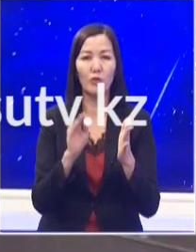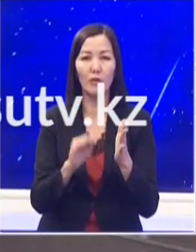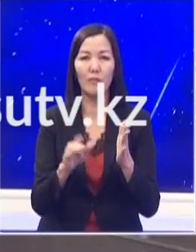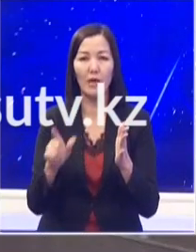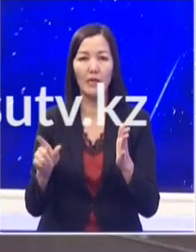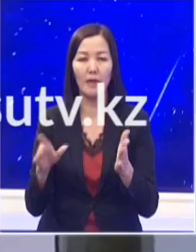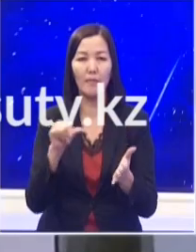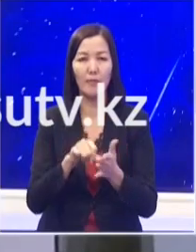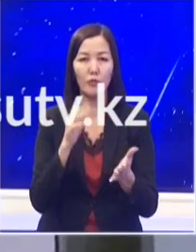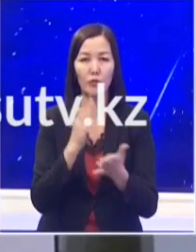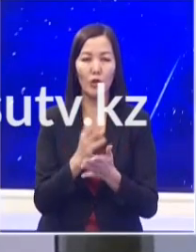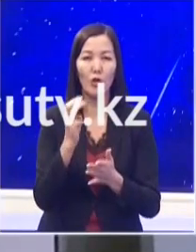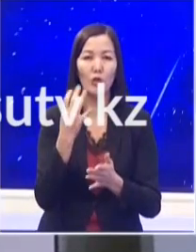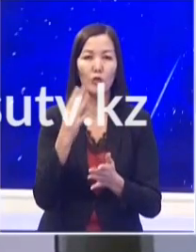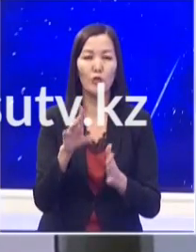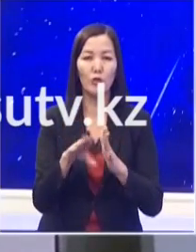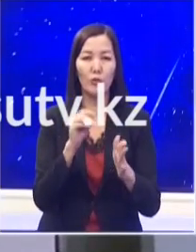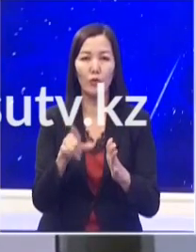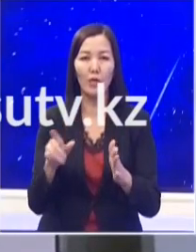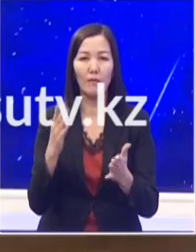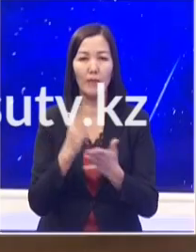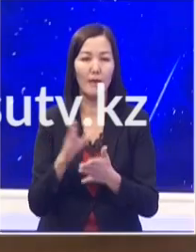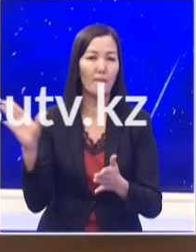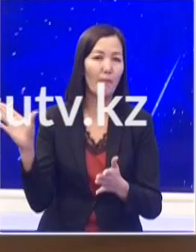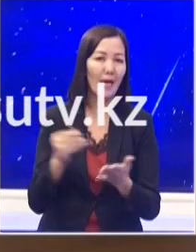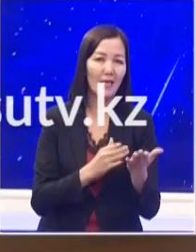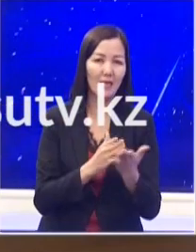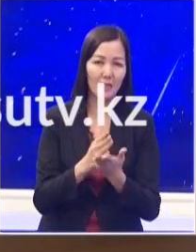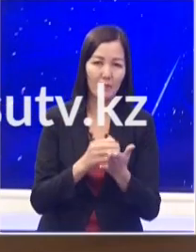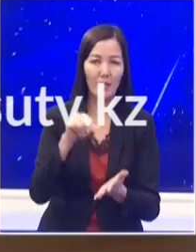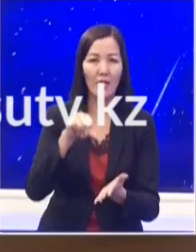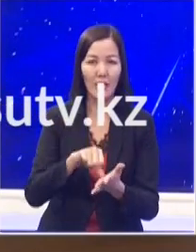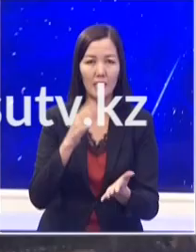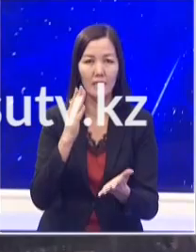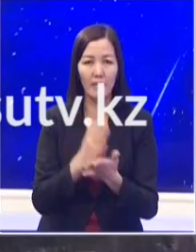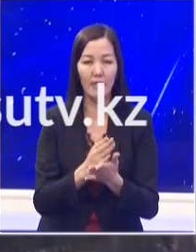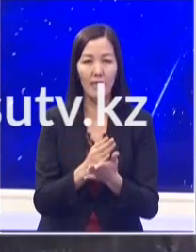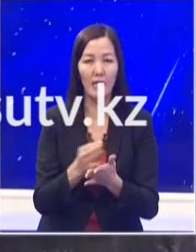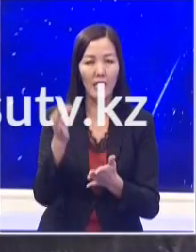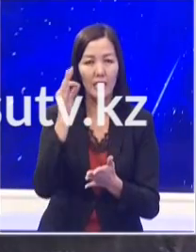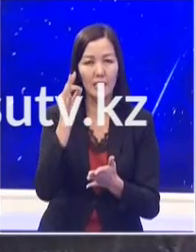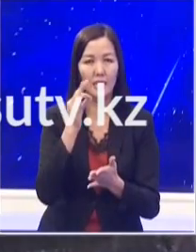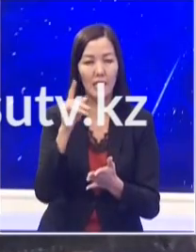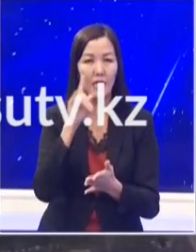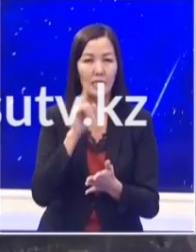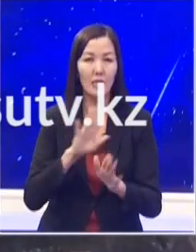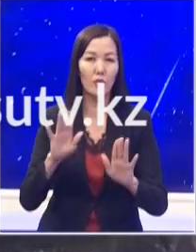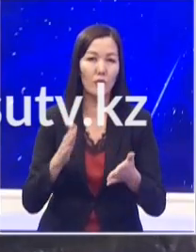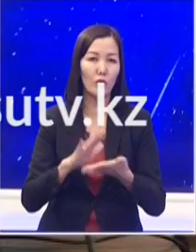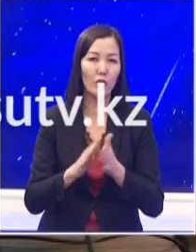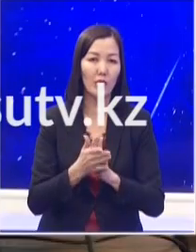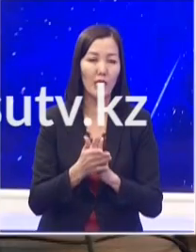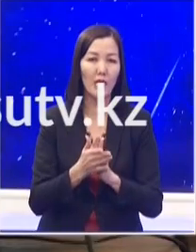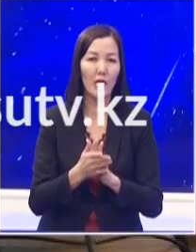мүше, қатарында 304 депутат бар. Бірде бірі қызметтен кетпеді дейді Қожағұлқызы. Еске салсақ, еліміздегі төтенше жағдай